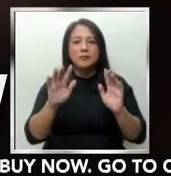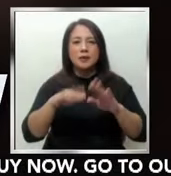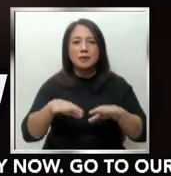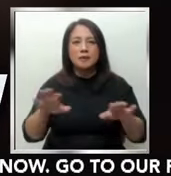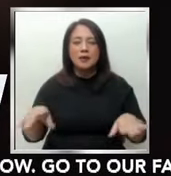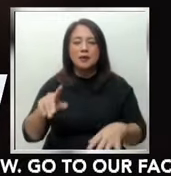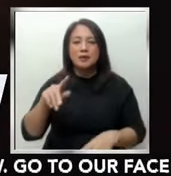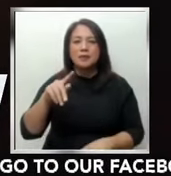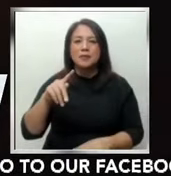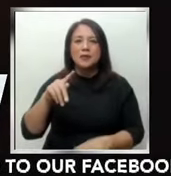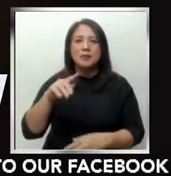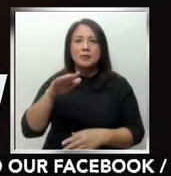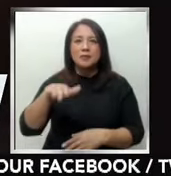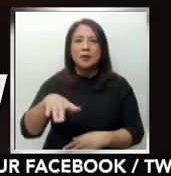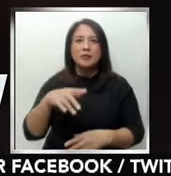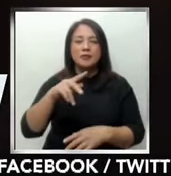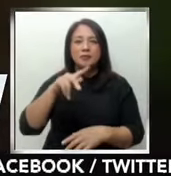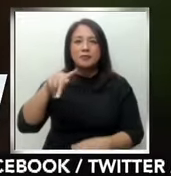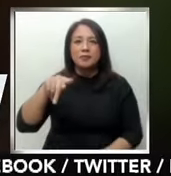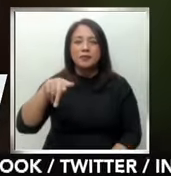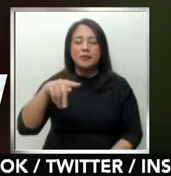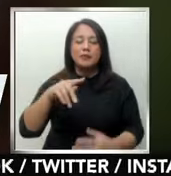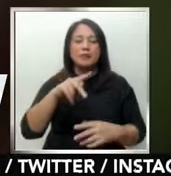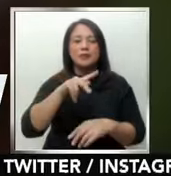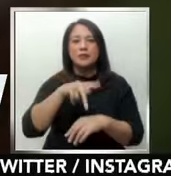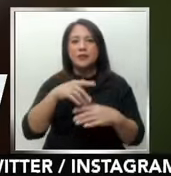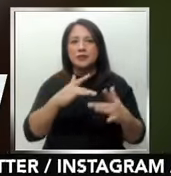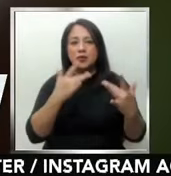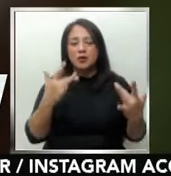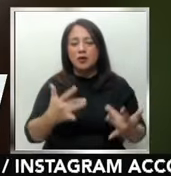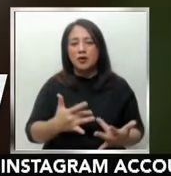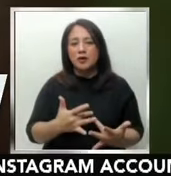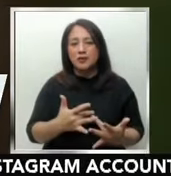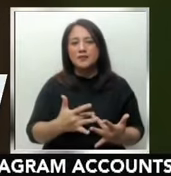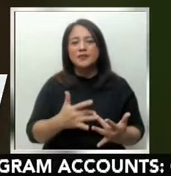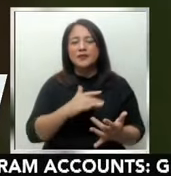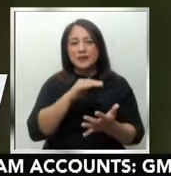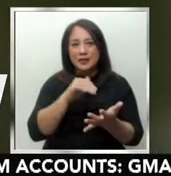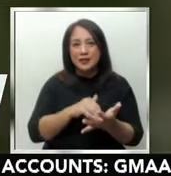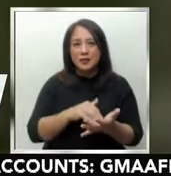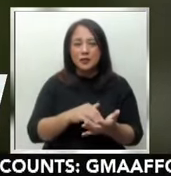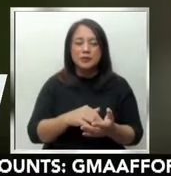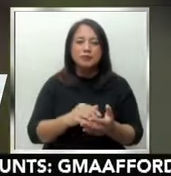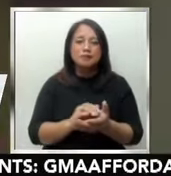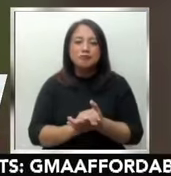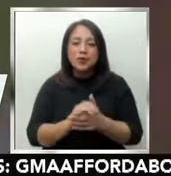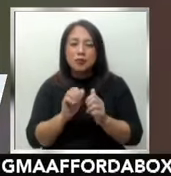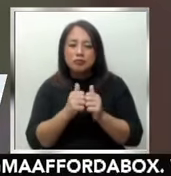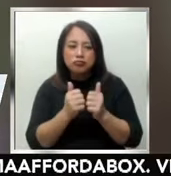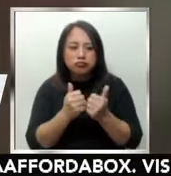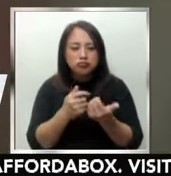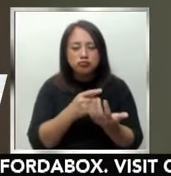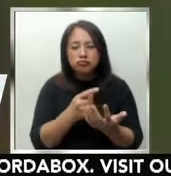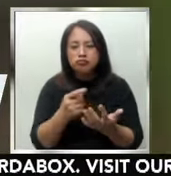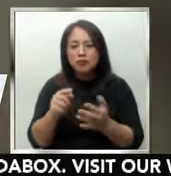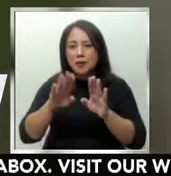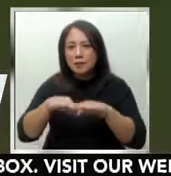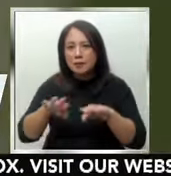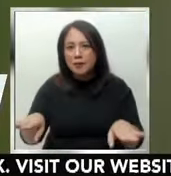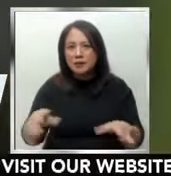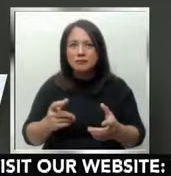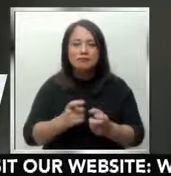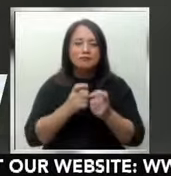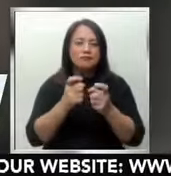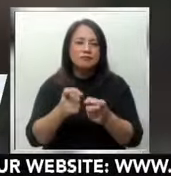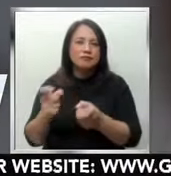ward ng philippine heart center Bukod sa pangungumusta sa mga batang pasyente naghandog din ng song